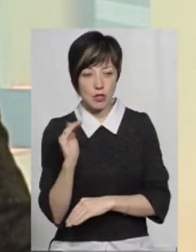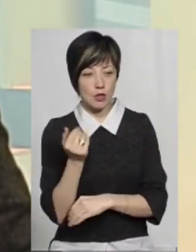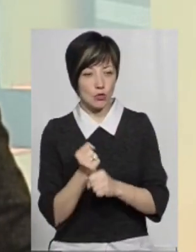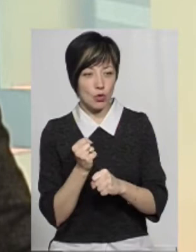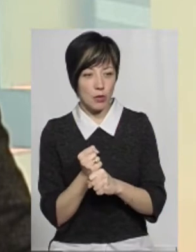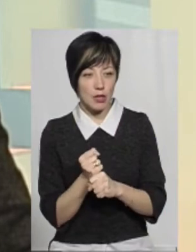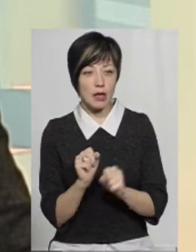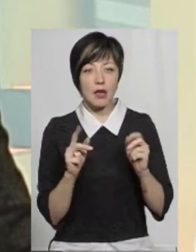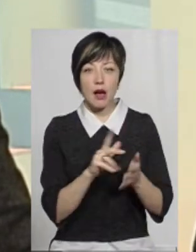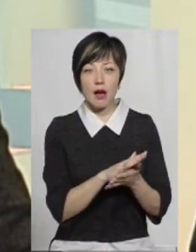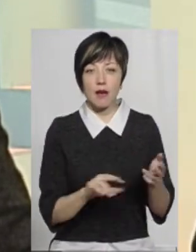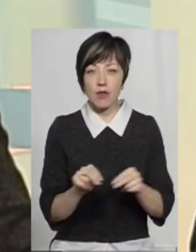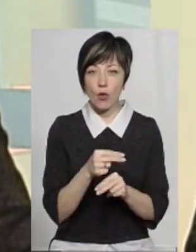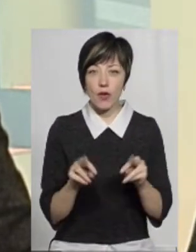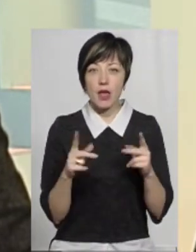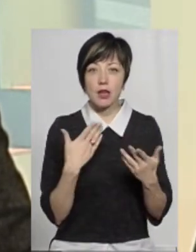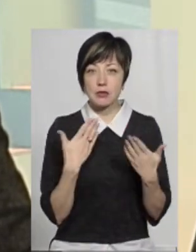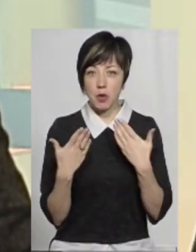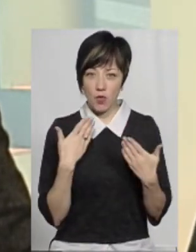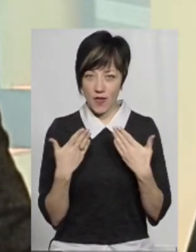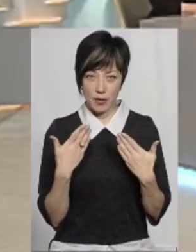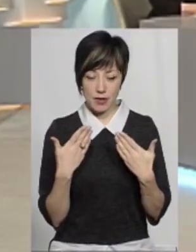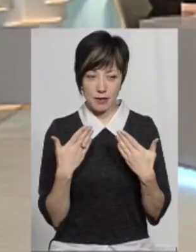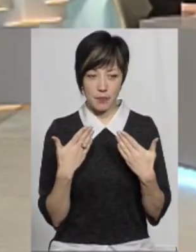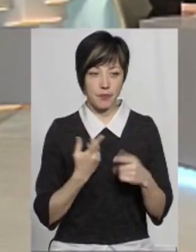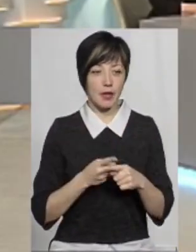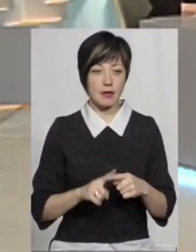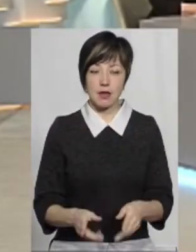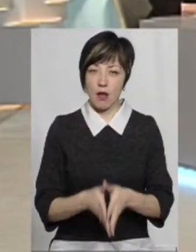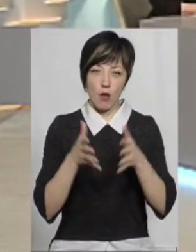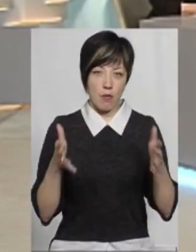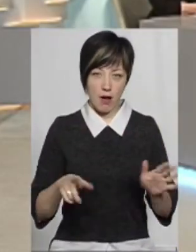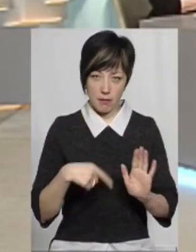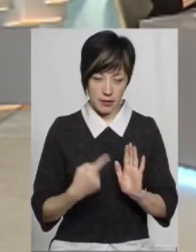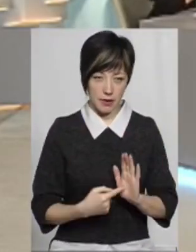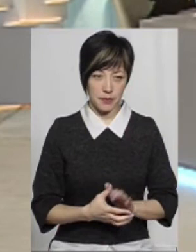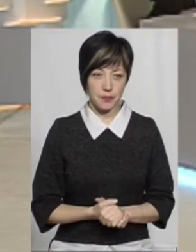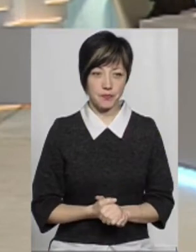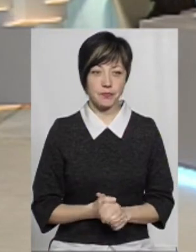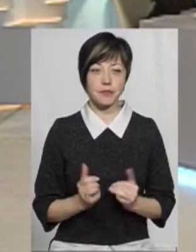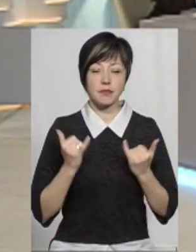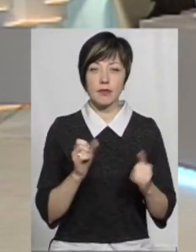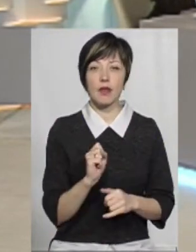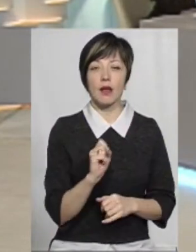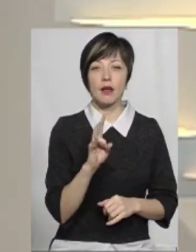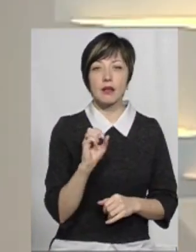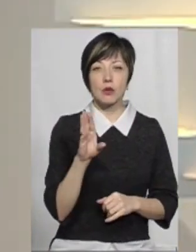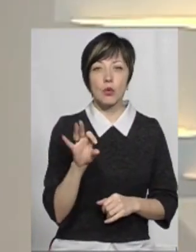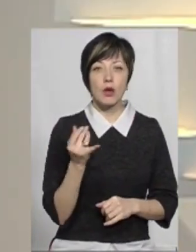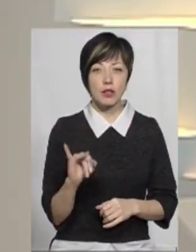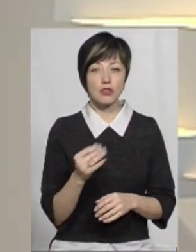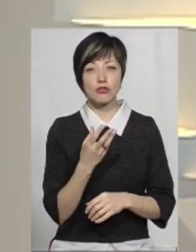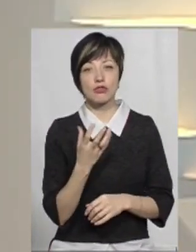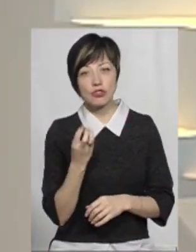дитиною робити, як її виховувати, як з нею спілкуватися? Це глобальне питання. Пане Анатолію, скажіть, а чи є ще